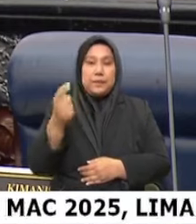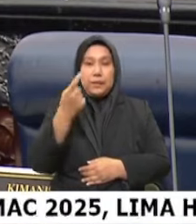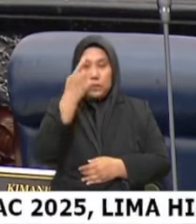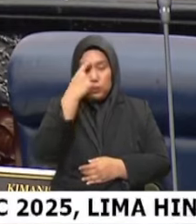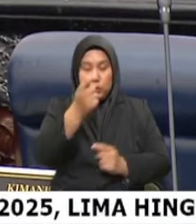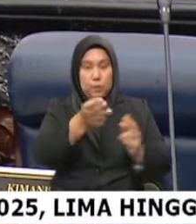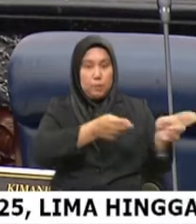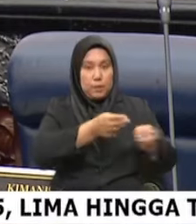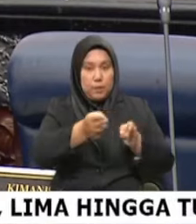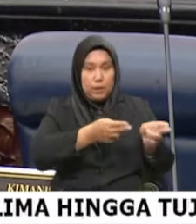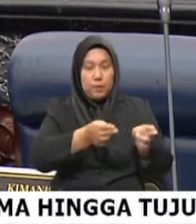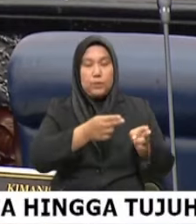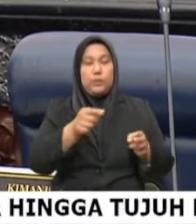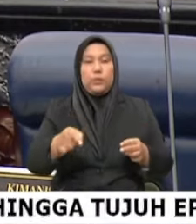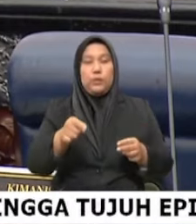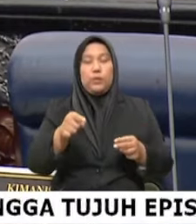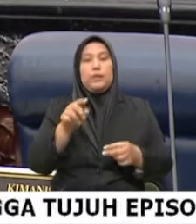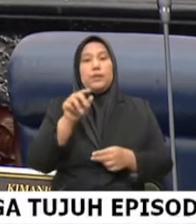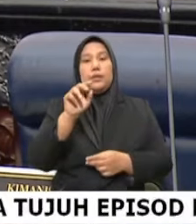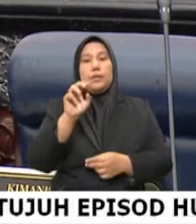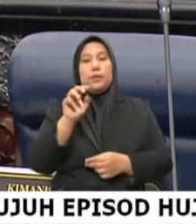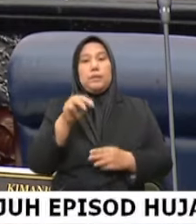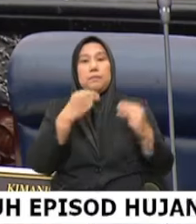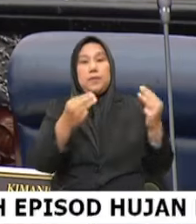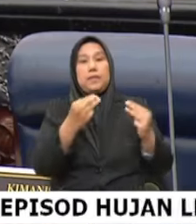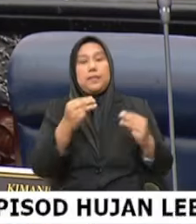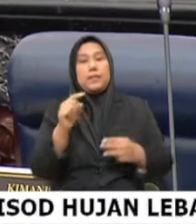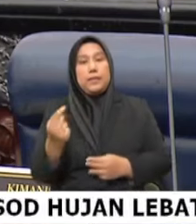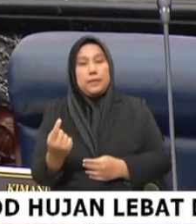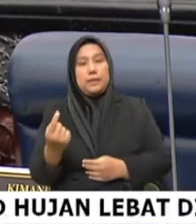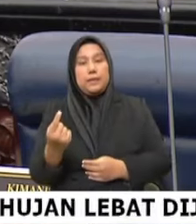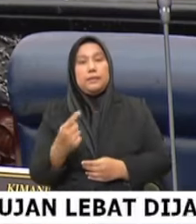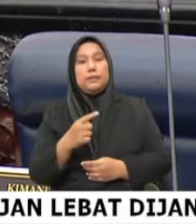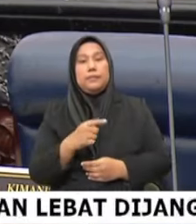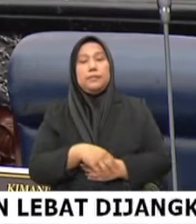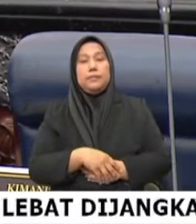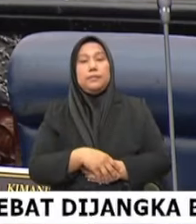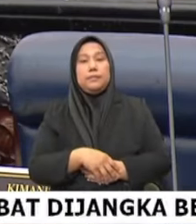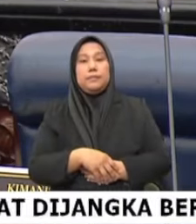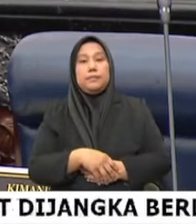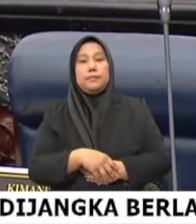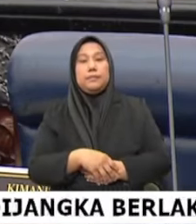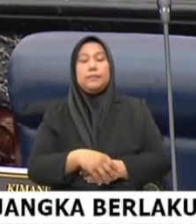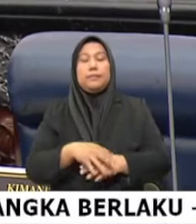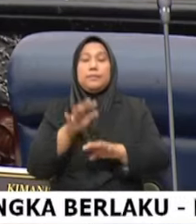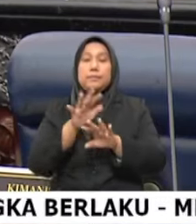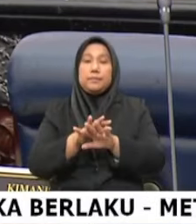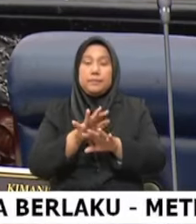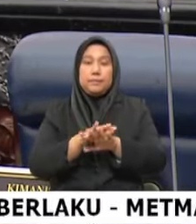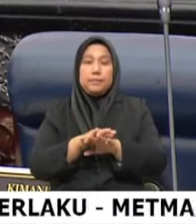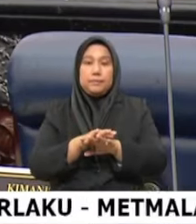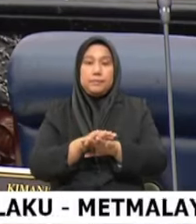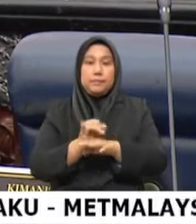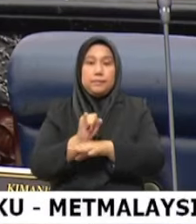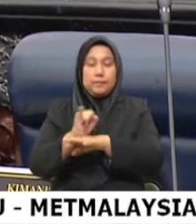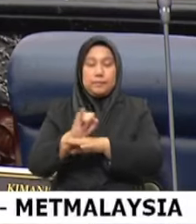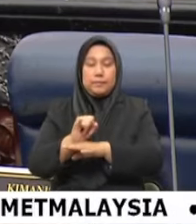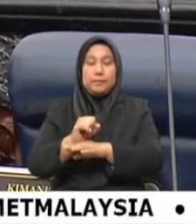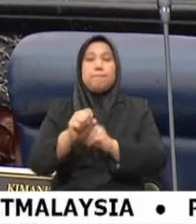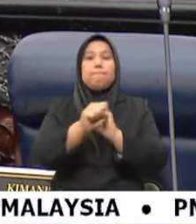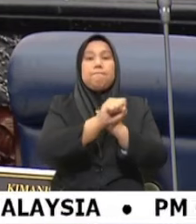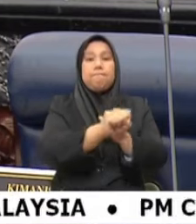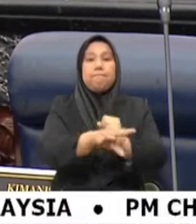setuju banyak agensi ataupun industri player yang ada di negara kita ini